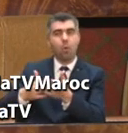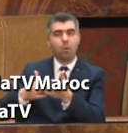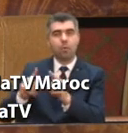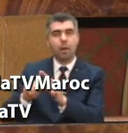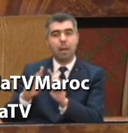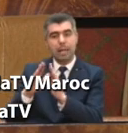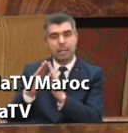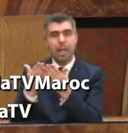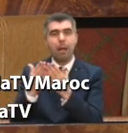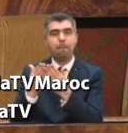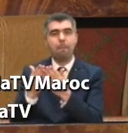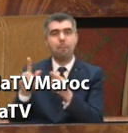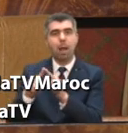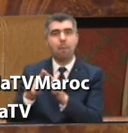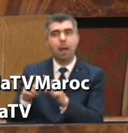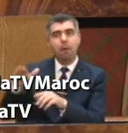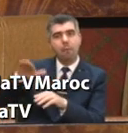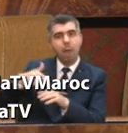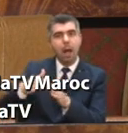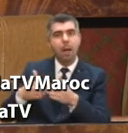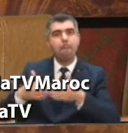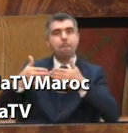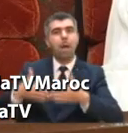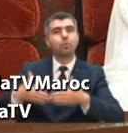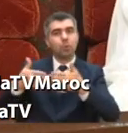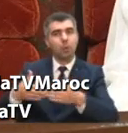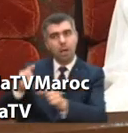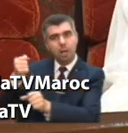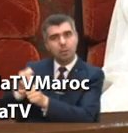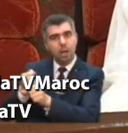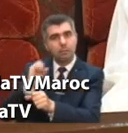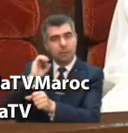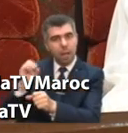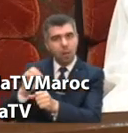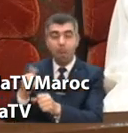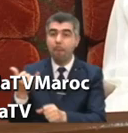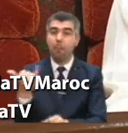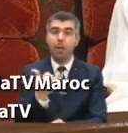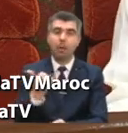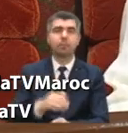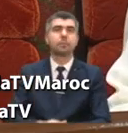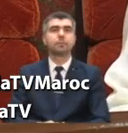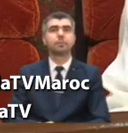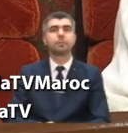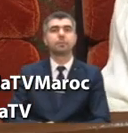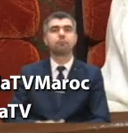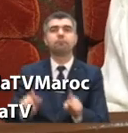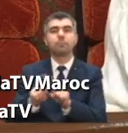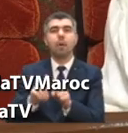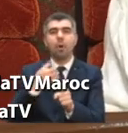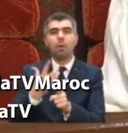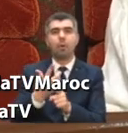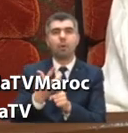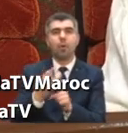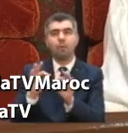البحري والبحارة غير المسجلين في سجلات مراكب الصيد البحري بنوعه، وكذا أراملهم